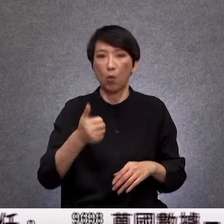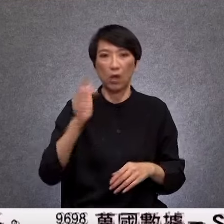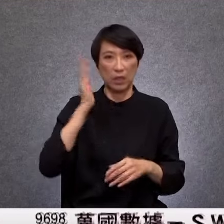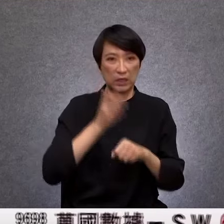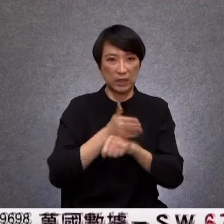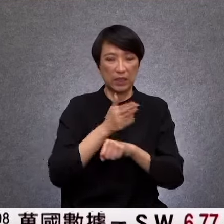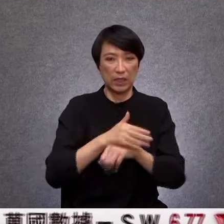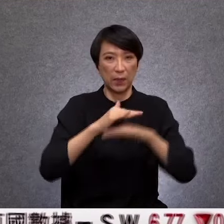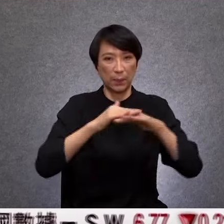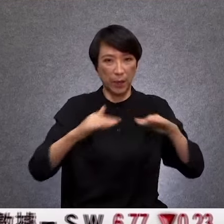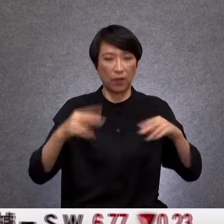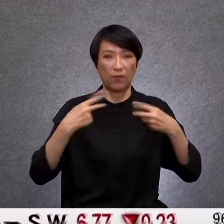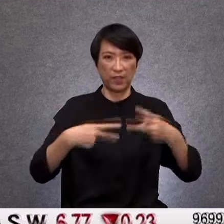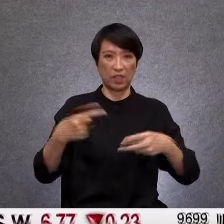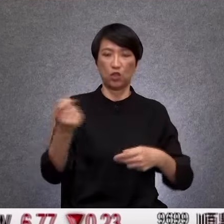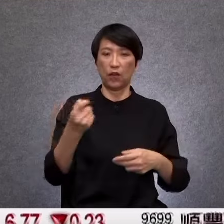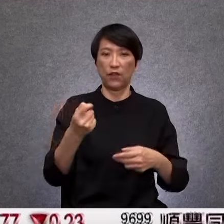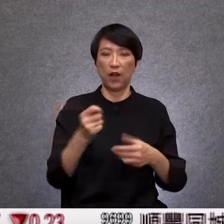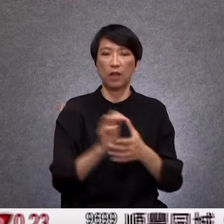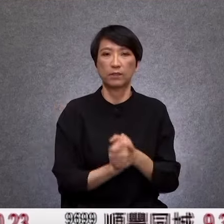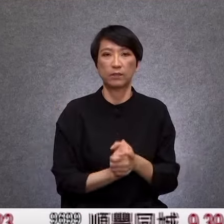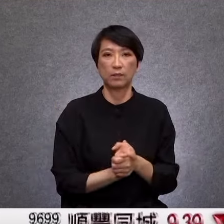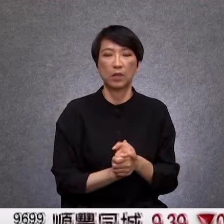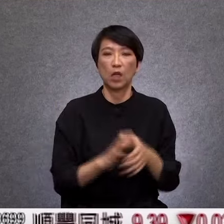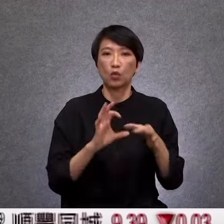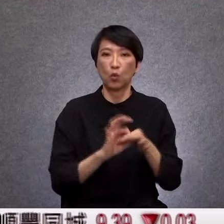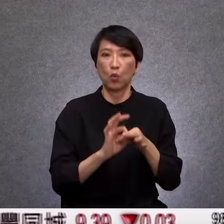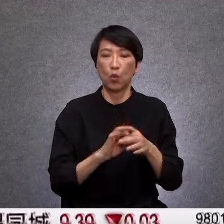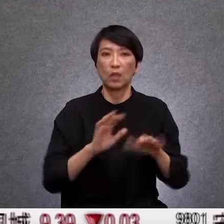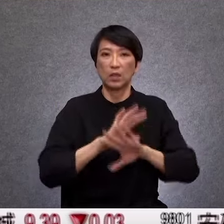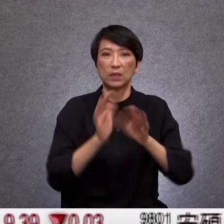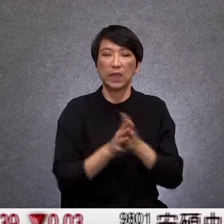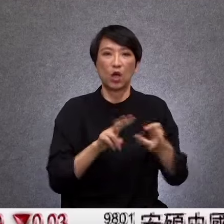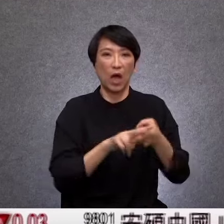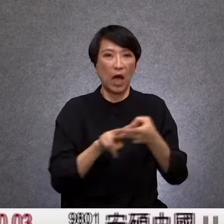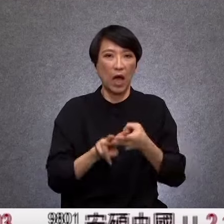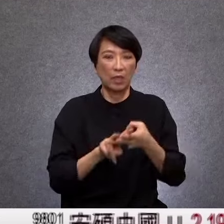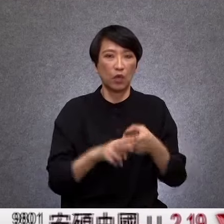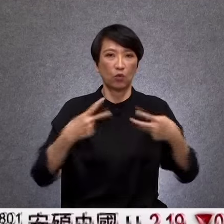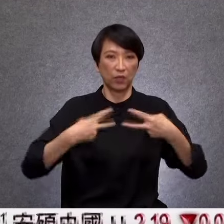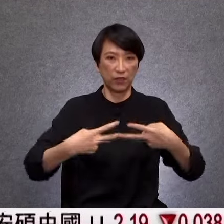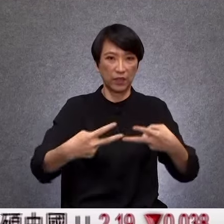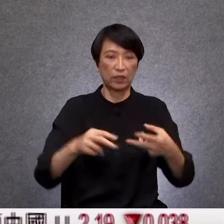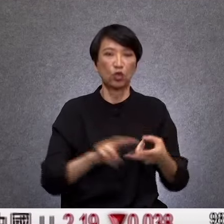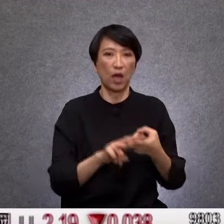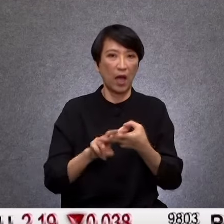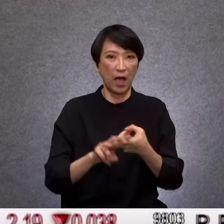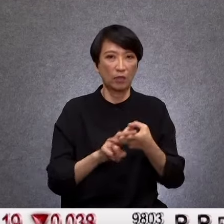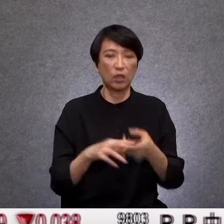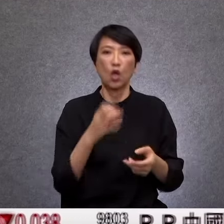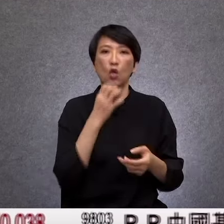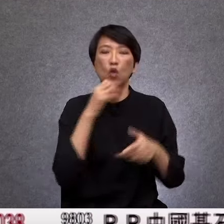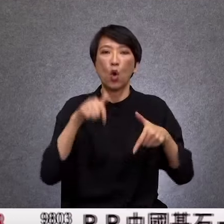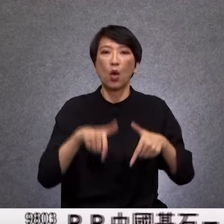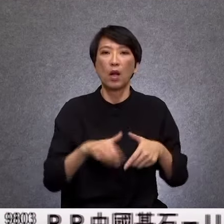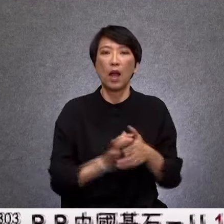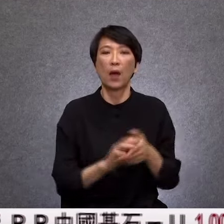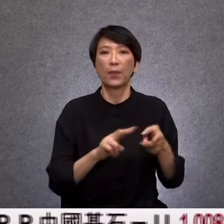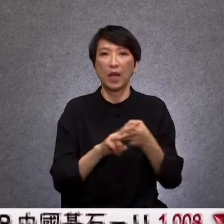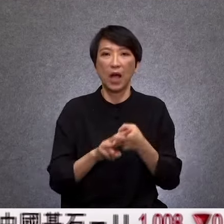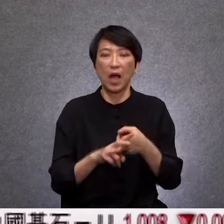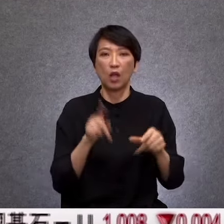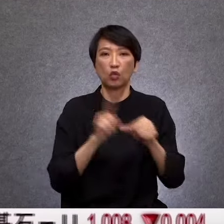嘅趨勢冇變，嚟緊都係較穩較快發展。同我哋好相關嘅成個亞洲，尤其是發展中嘅